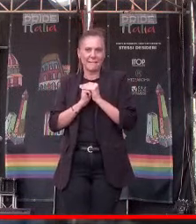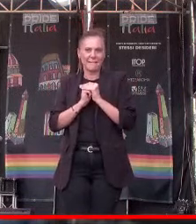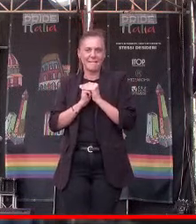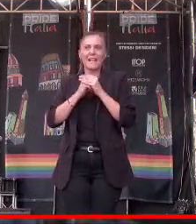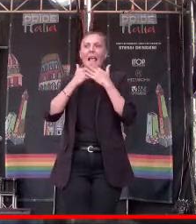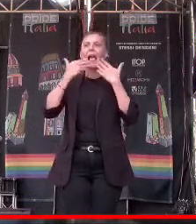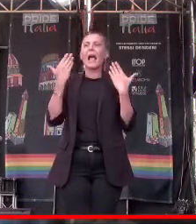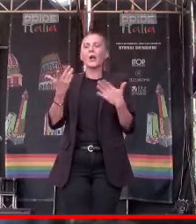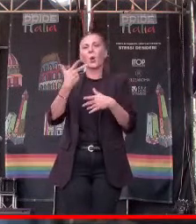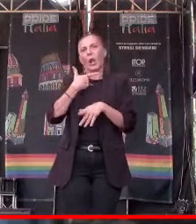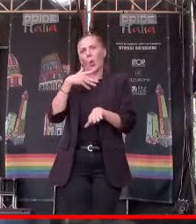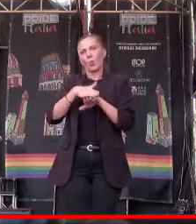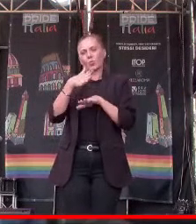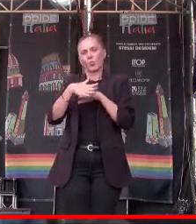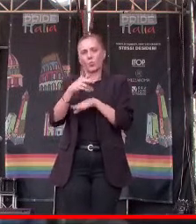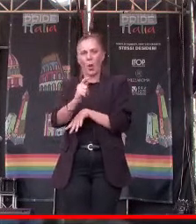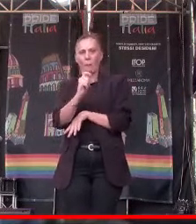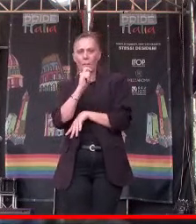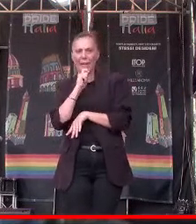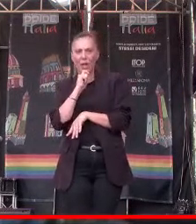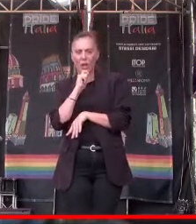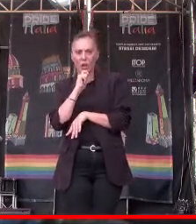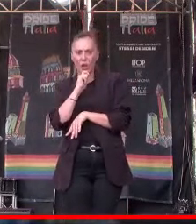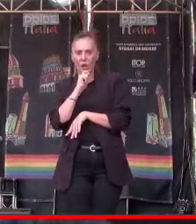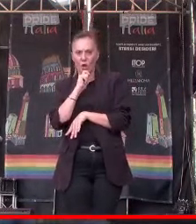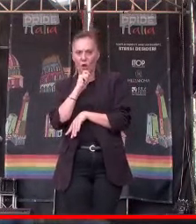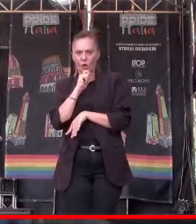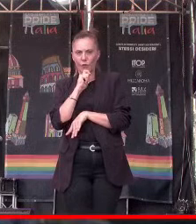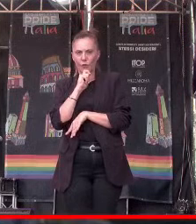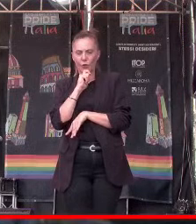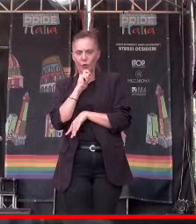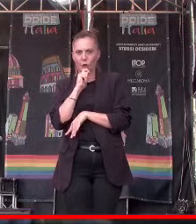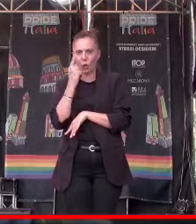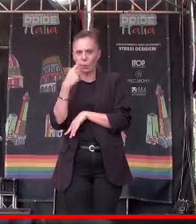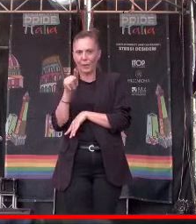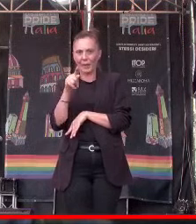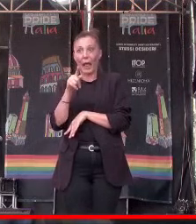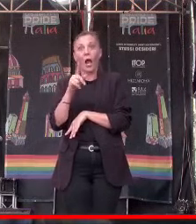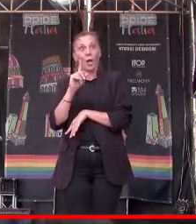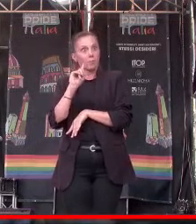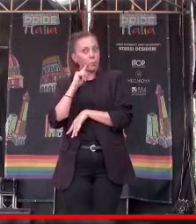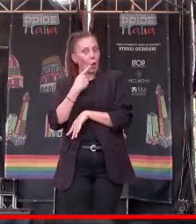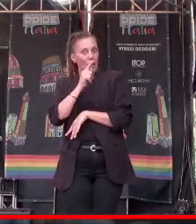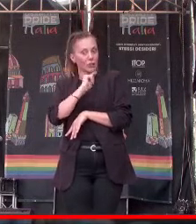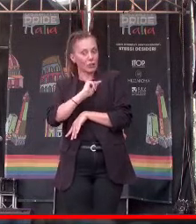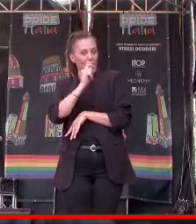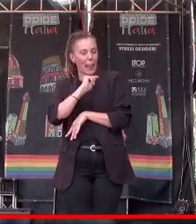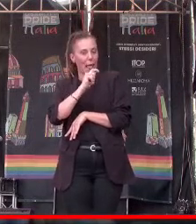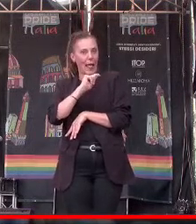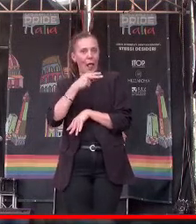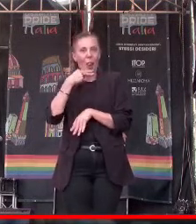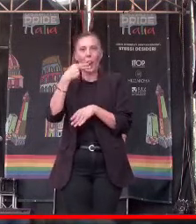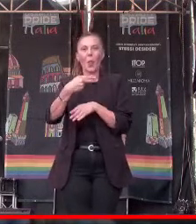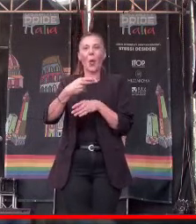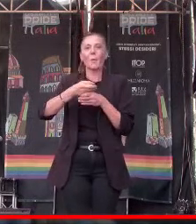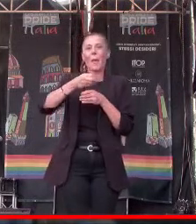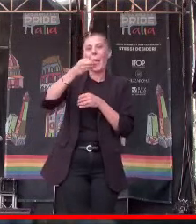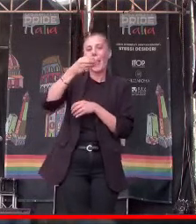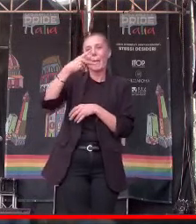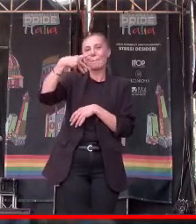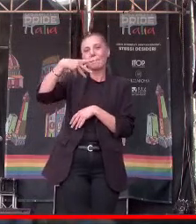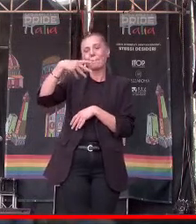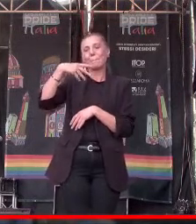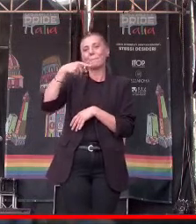Forse ci siamo. Allora uso il gelato per Carmelo, Ti va? Buonissimo il gelato, poi sto freddo. Allora, quindi